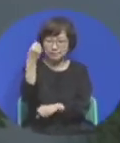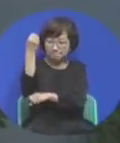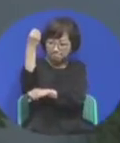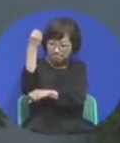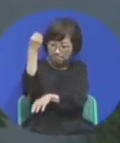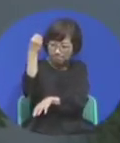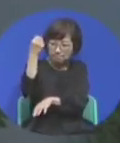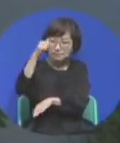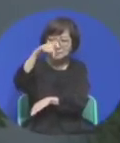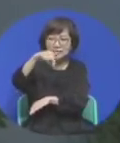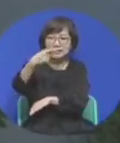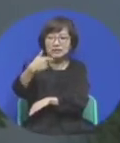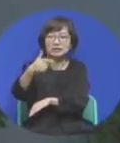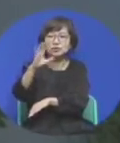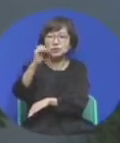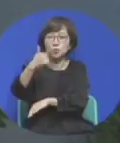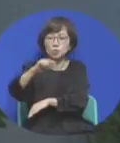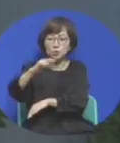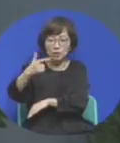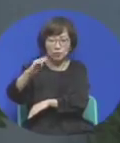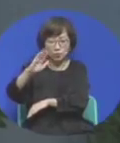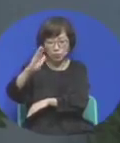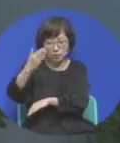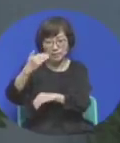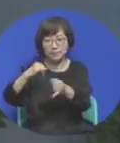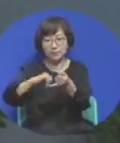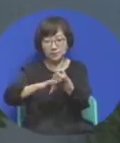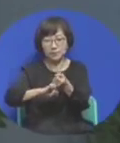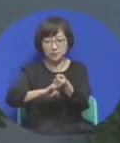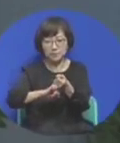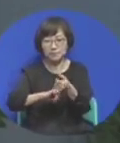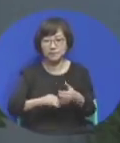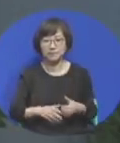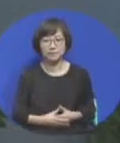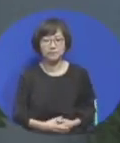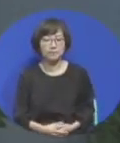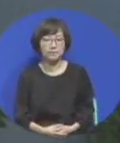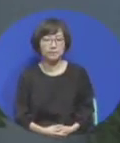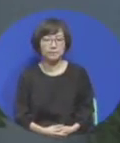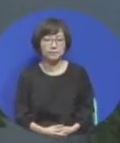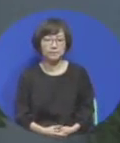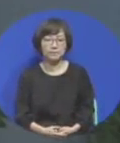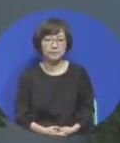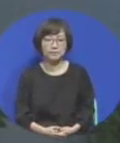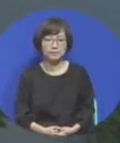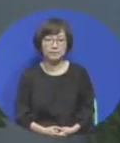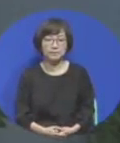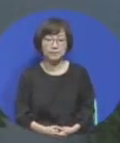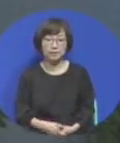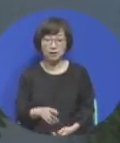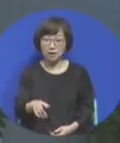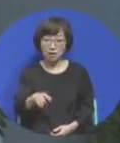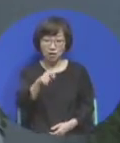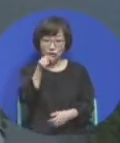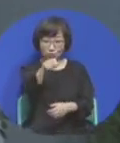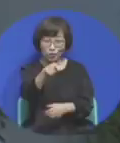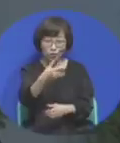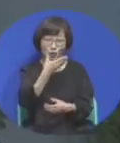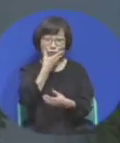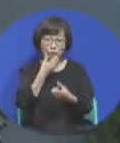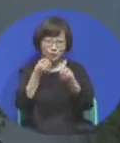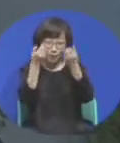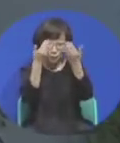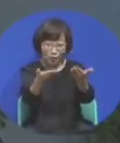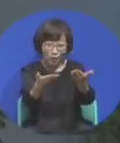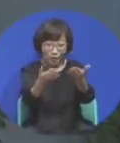Perhaps these words that you are a blessing are more fundamental. He's saying you are the blessing that will be the source for other blessings. 너를 축복하는 자는 내가 복을 내리고